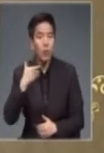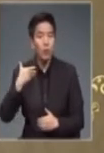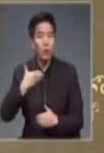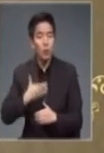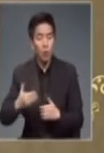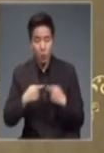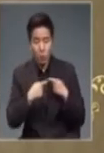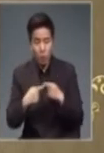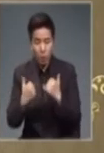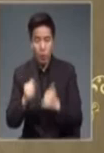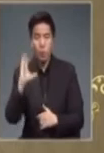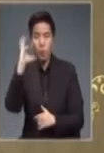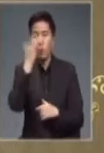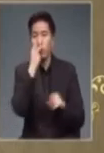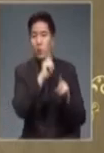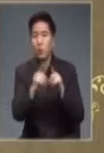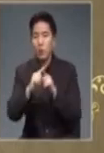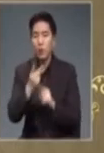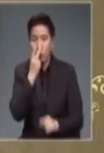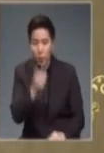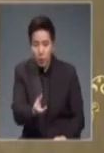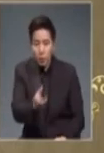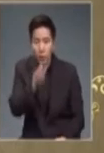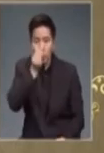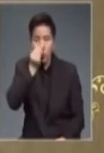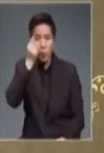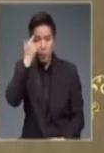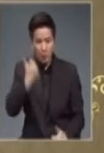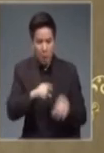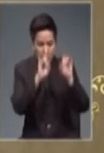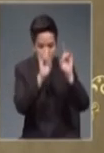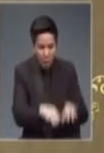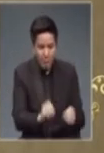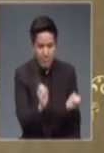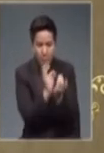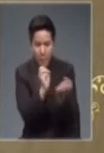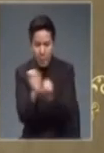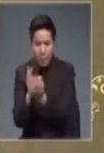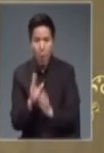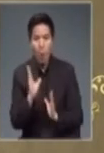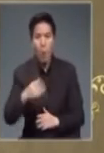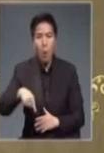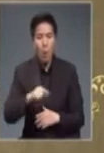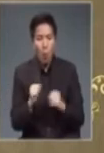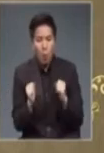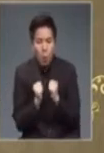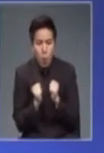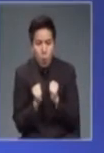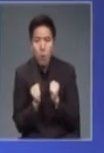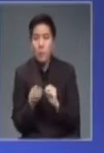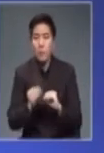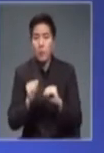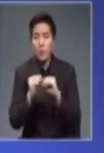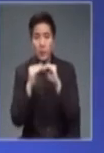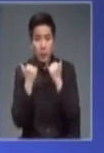ระมหากรุณาธิคุณอันหาที่สุดมิได้แก่วงการการศึกษาของประเทศนะครับด้วยพระอัจฉริยภาพและพระมหากรุณ